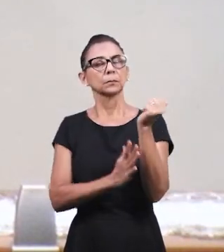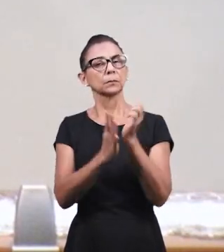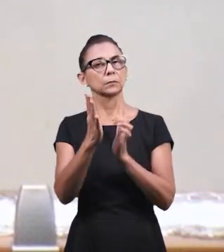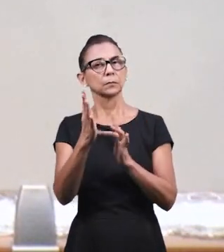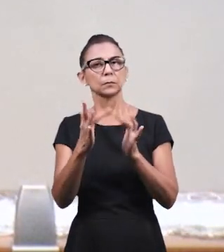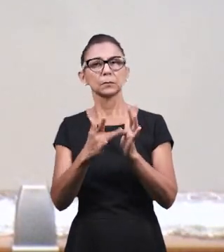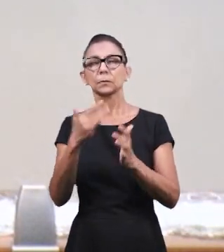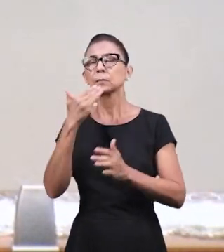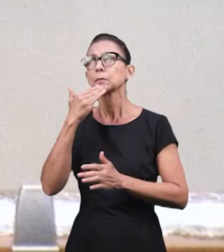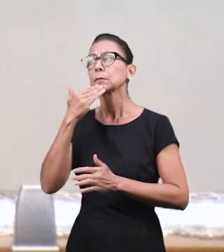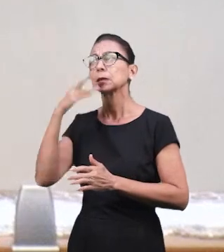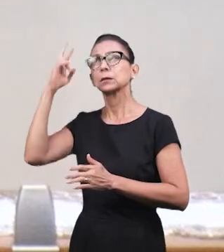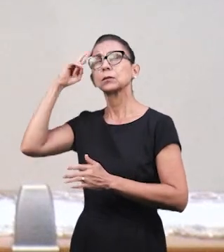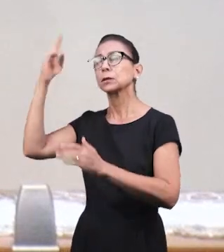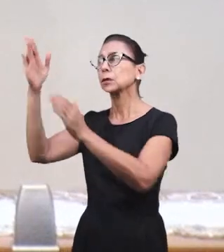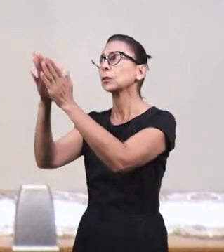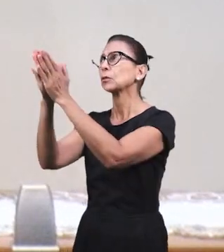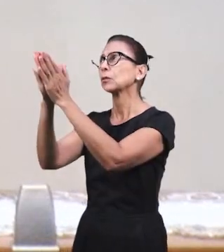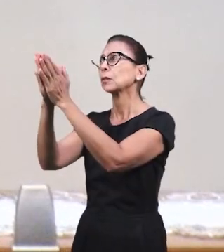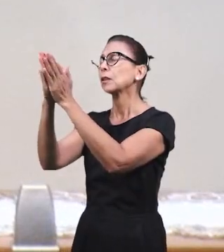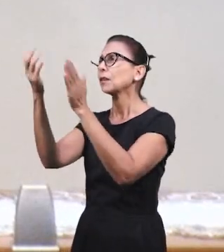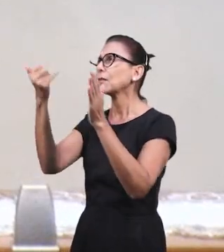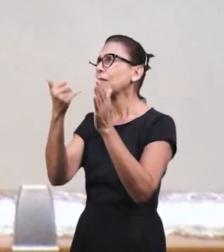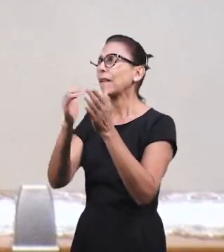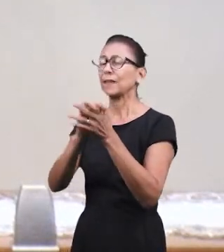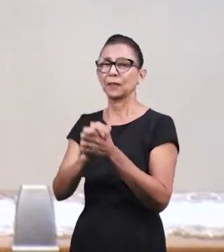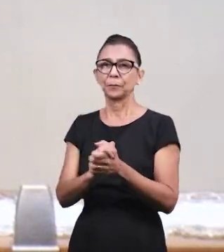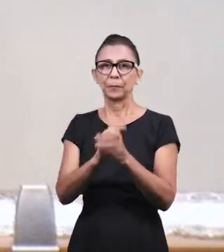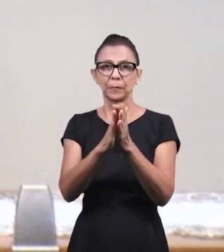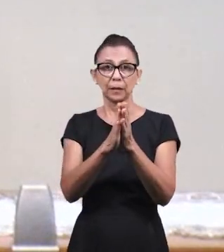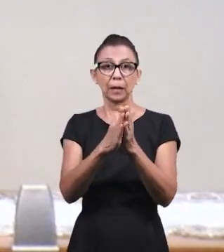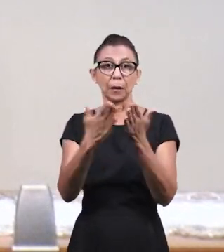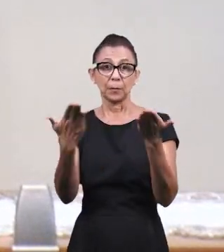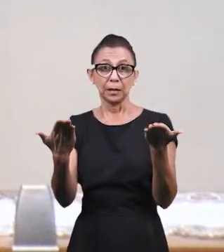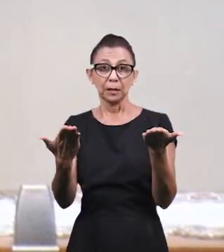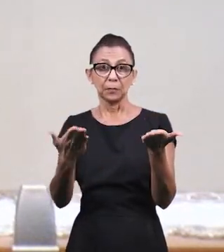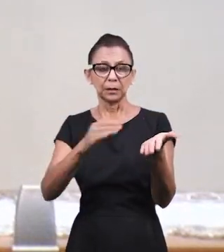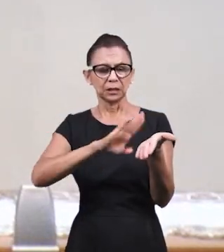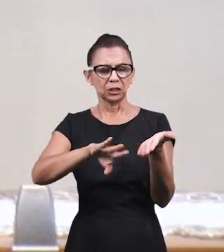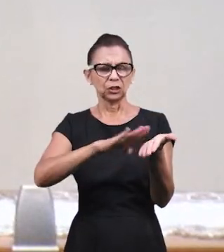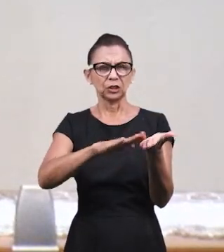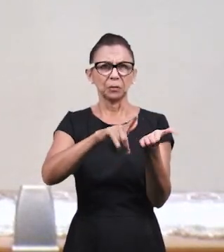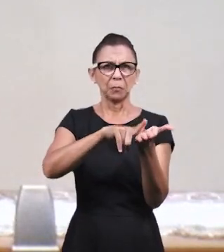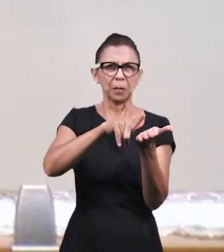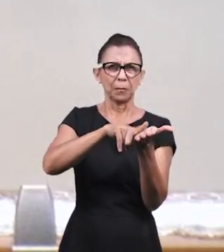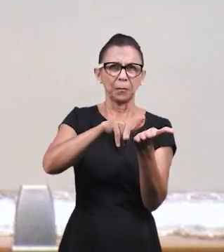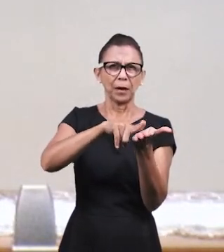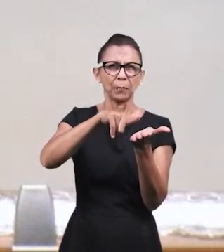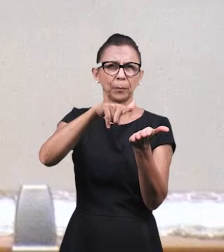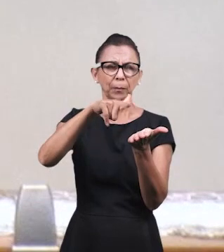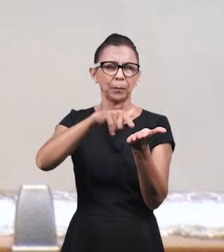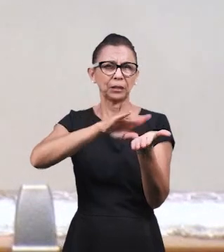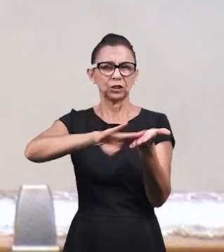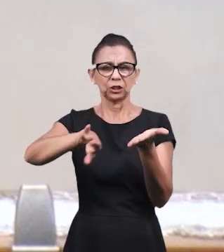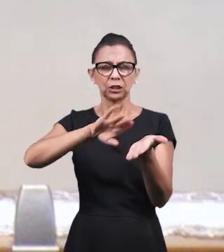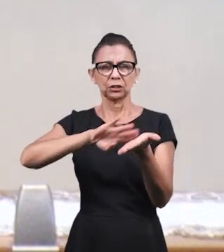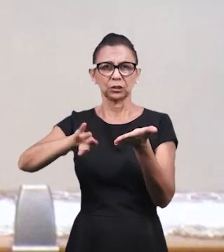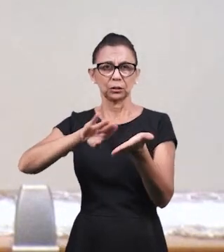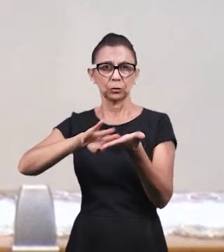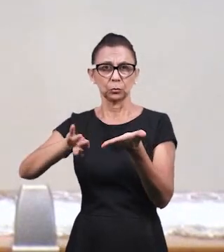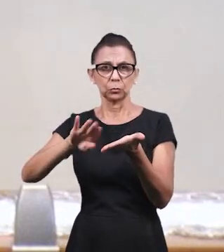и попросите бога чтобы он проговорил к вам вытащите все закладки которые находятся ваши библии